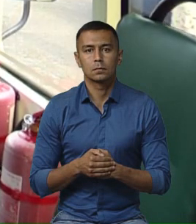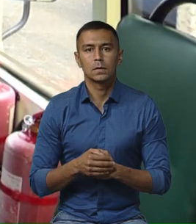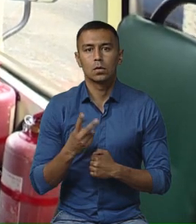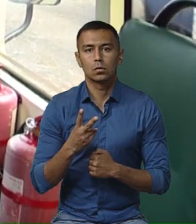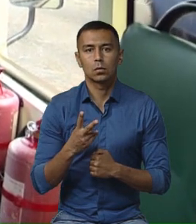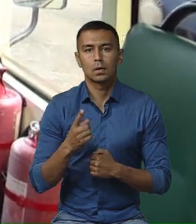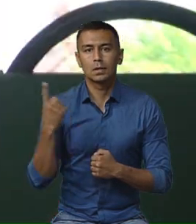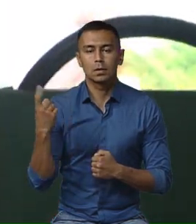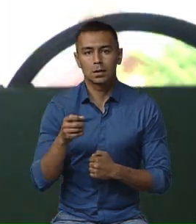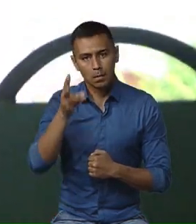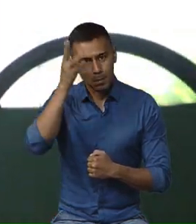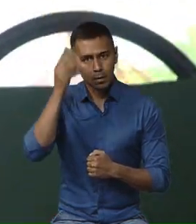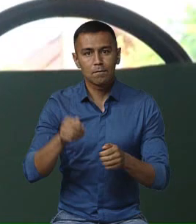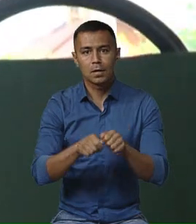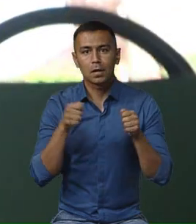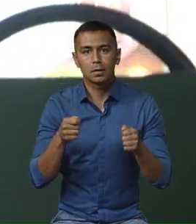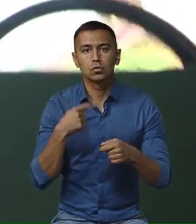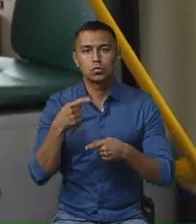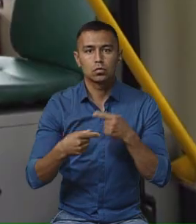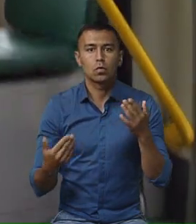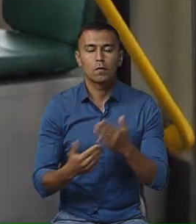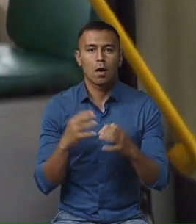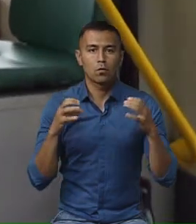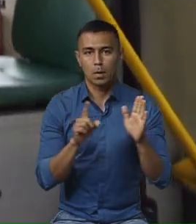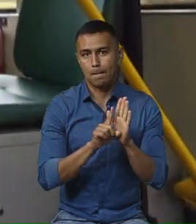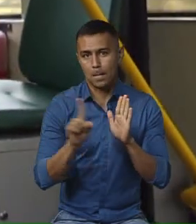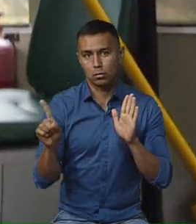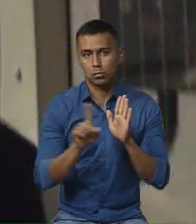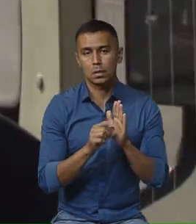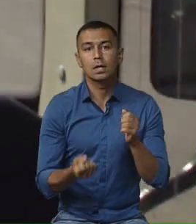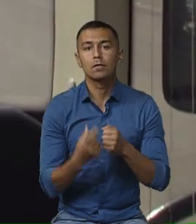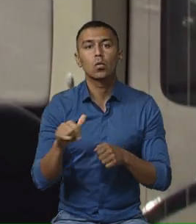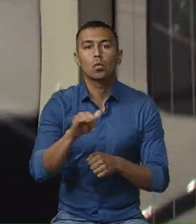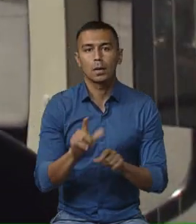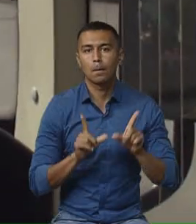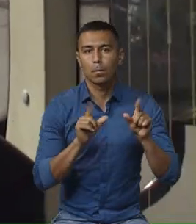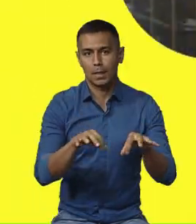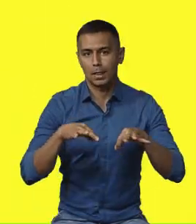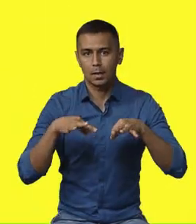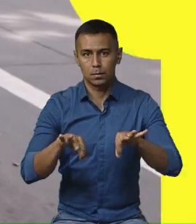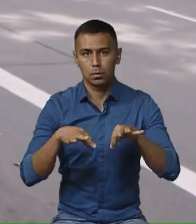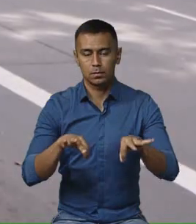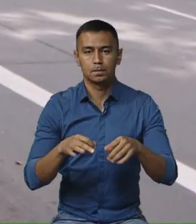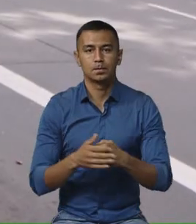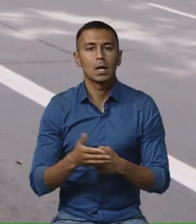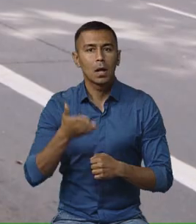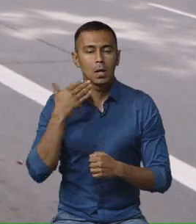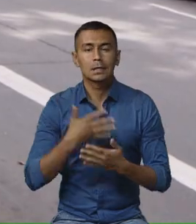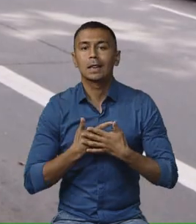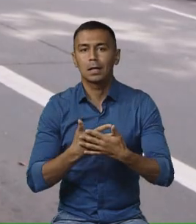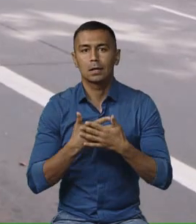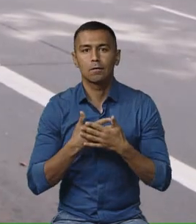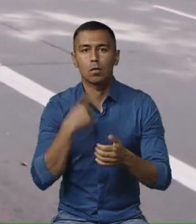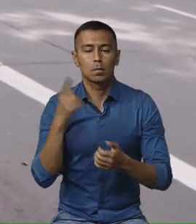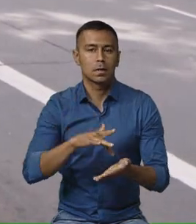Другий за тиждень. В Хмельницькому відкрили черговий новий автобусний маршрут. Звідки і куди прямуватиме транспорт? Легше дихати. В